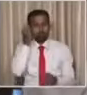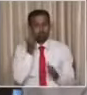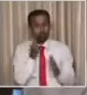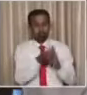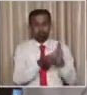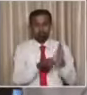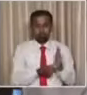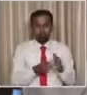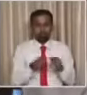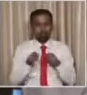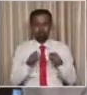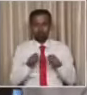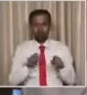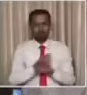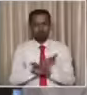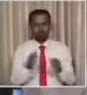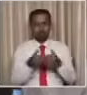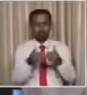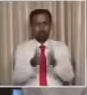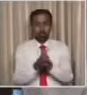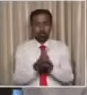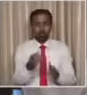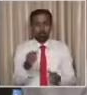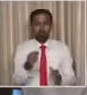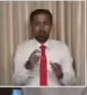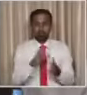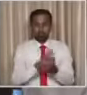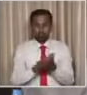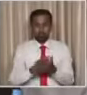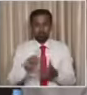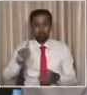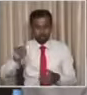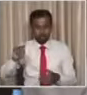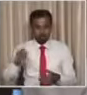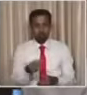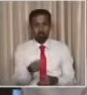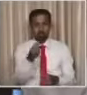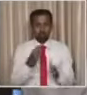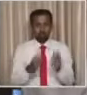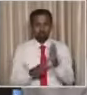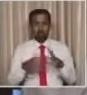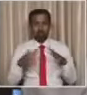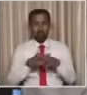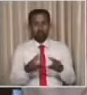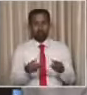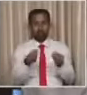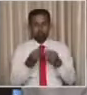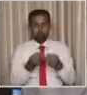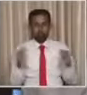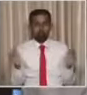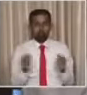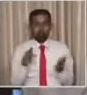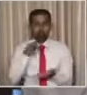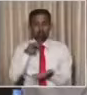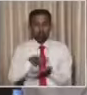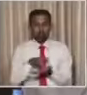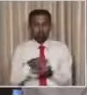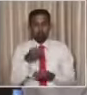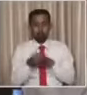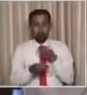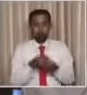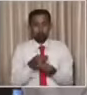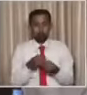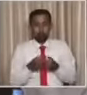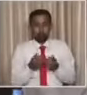විරෝධී පනත ඒවා මේවා නෙමෙයි. ඕගොල්ලෝ Chapter 11 ගේන්න. Chapter 11 නීතිය ගෙනල්ලා කුඩා හා මධ්‍යම පරිමාණයේ